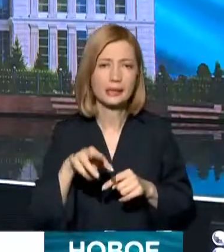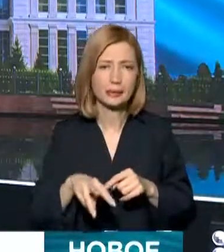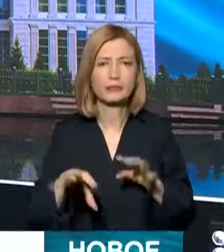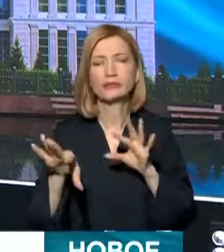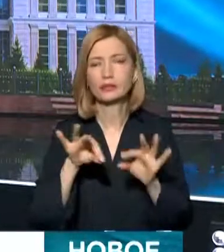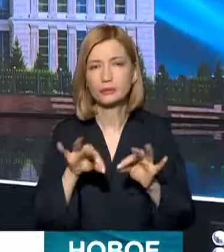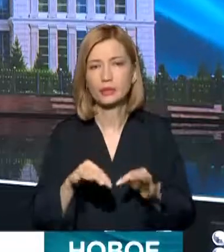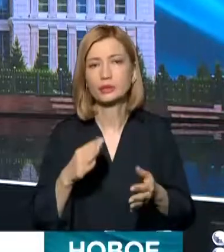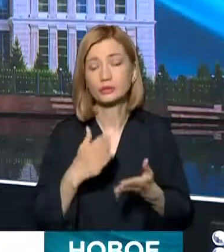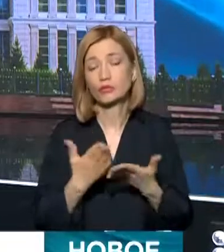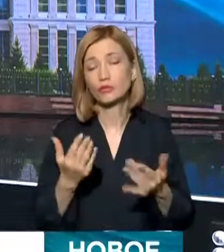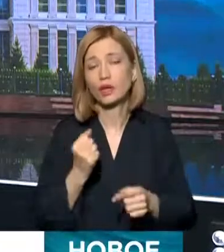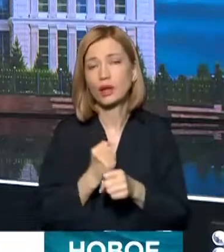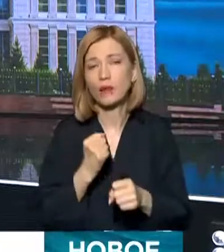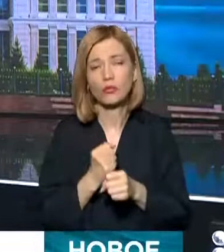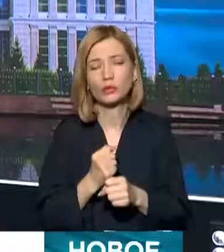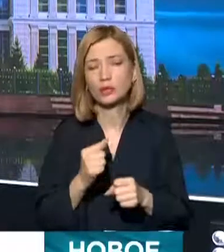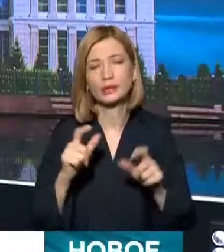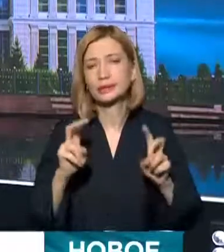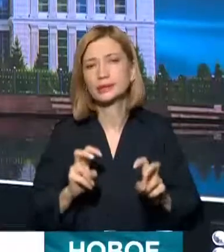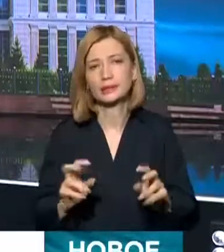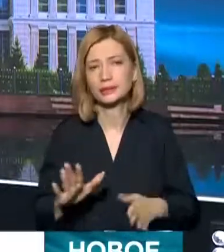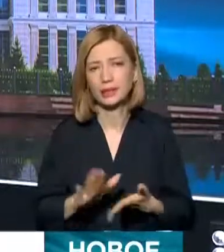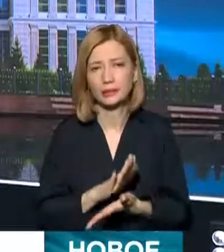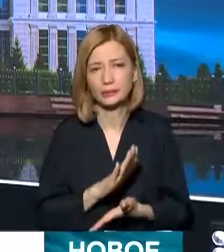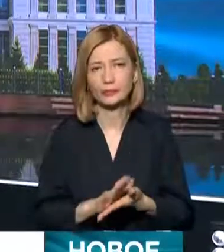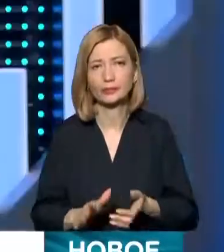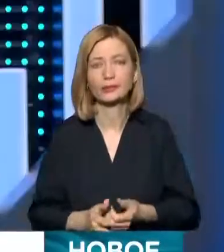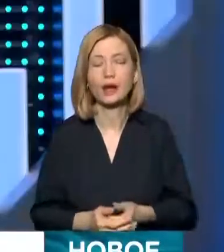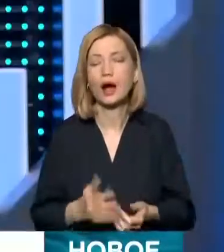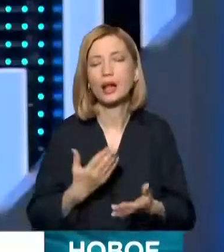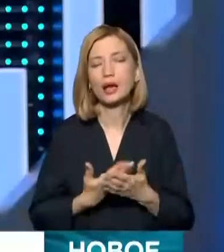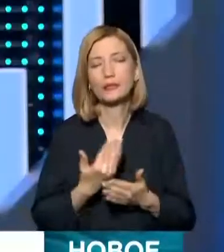работать. А как вы считаете, в целом, какое количество кандидатов